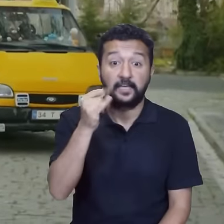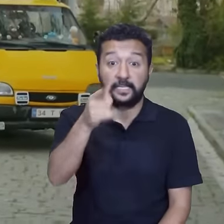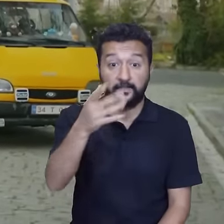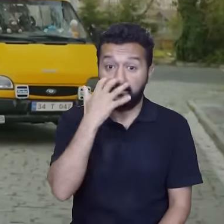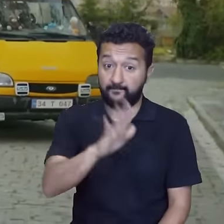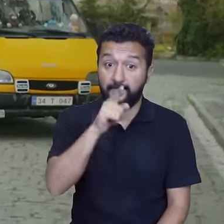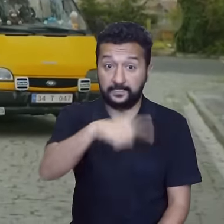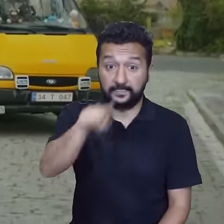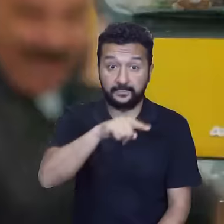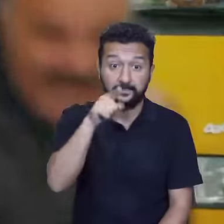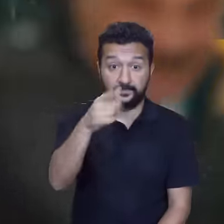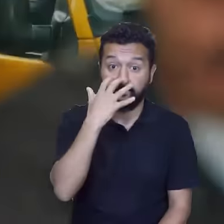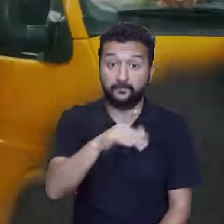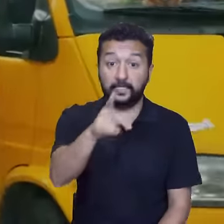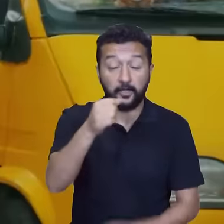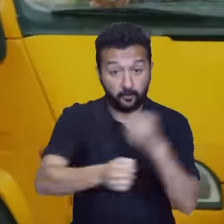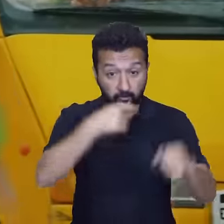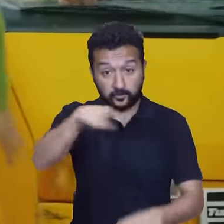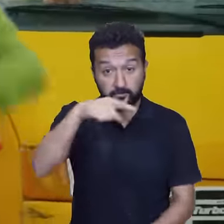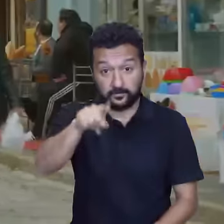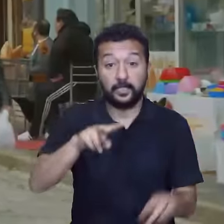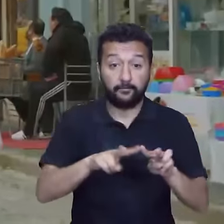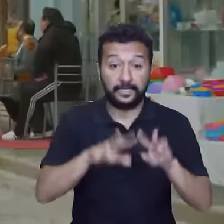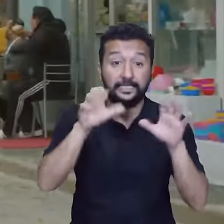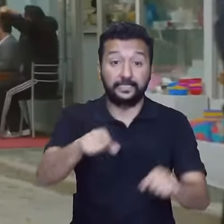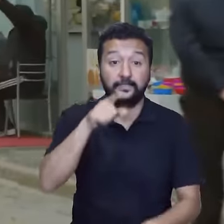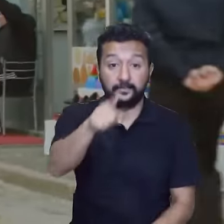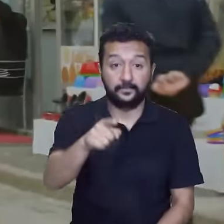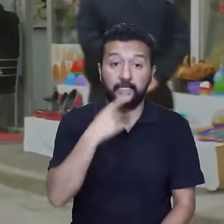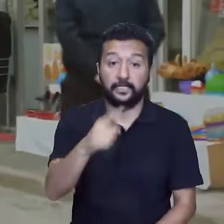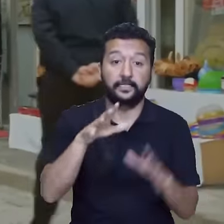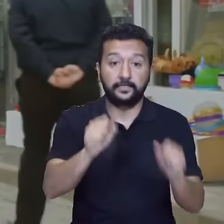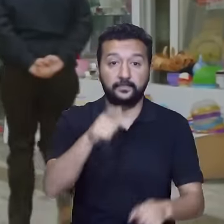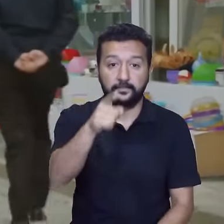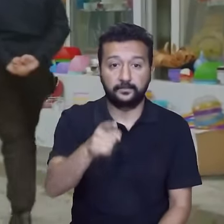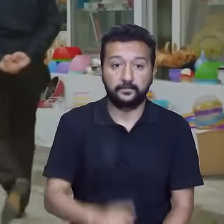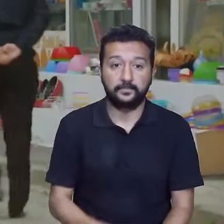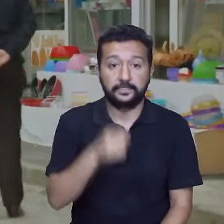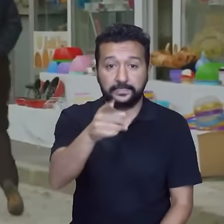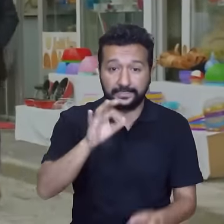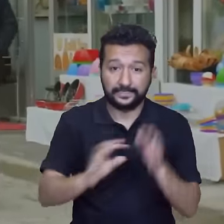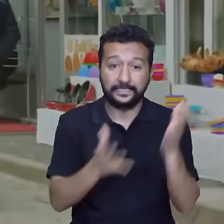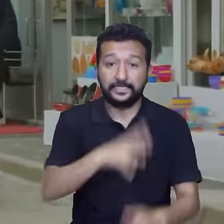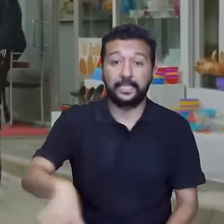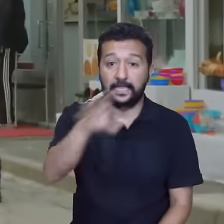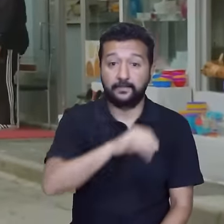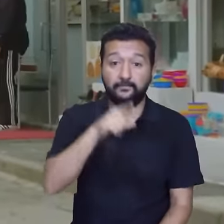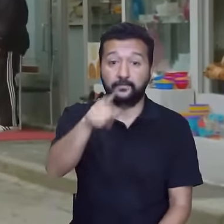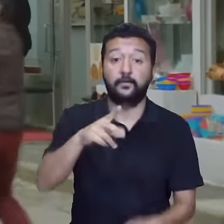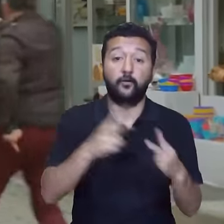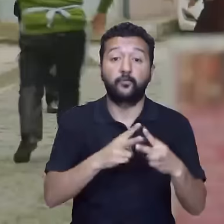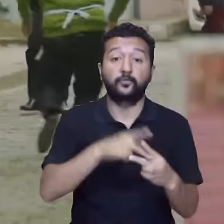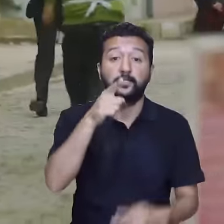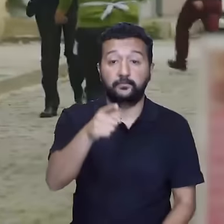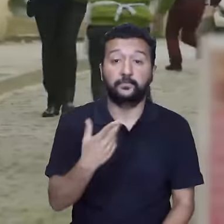burnunuzu kırdırtmayın bak. Lan, parmağını sallayarak kaçıyor. Metin, yakala Metin. Halit'e çarpıp bardakları devirdi. Bu nasıl